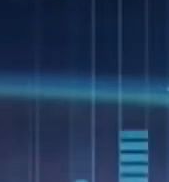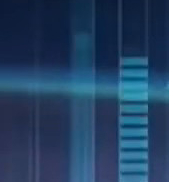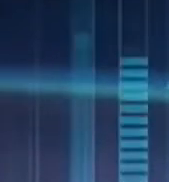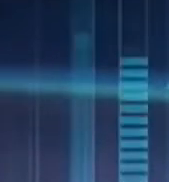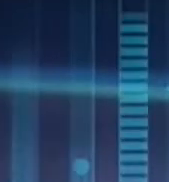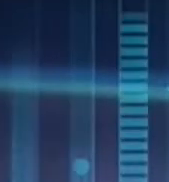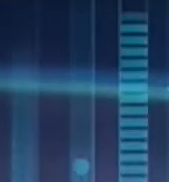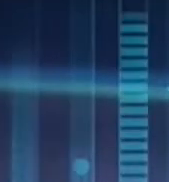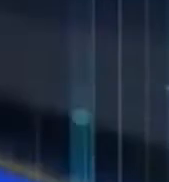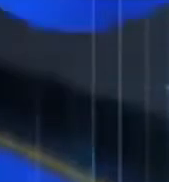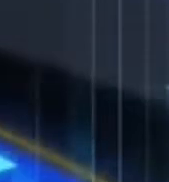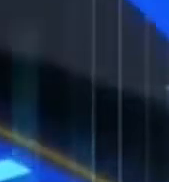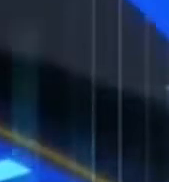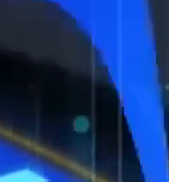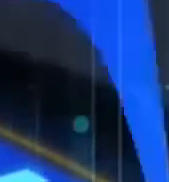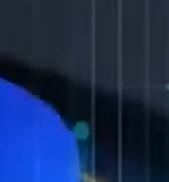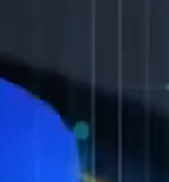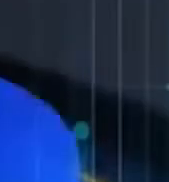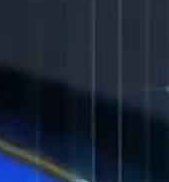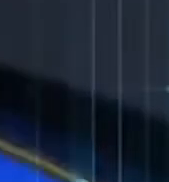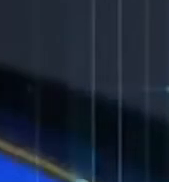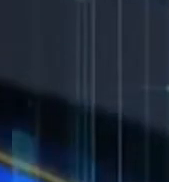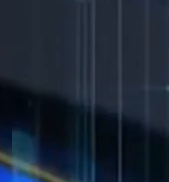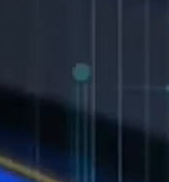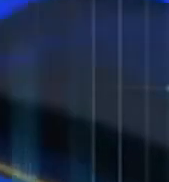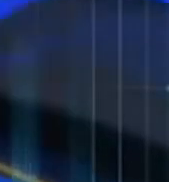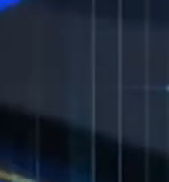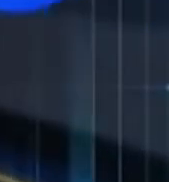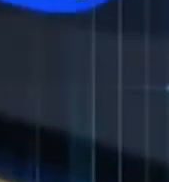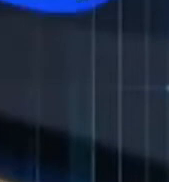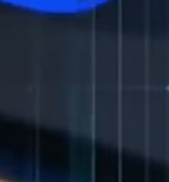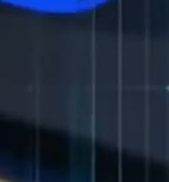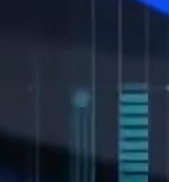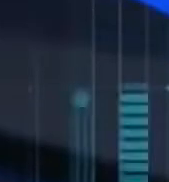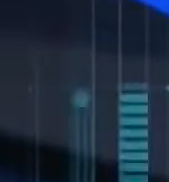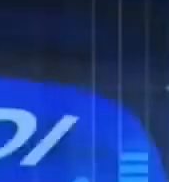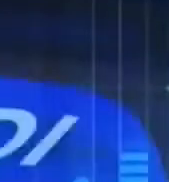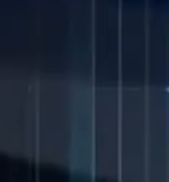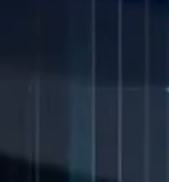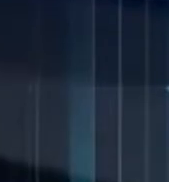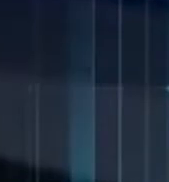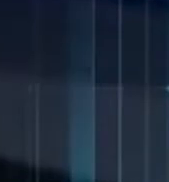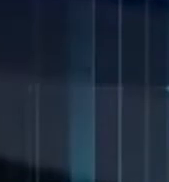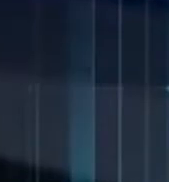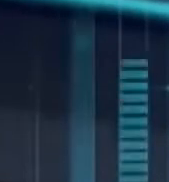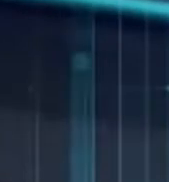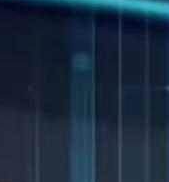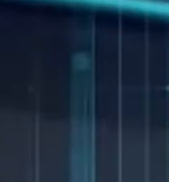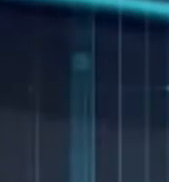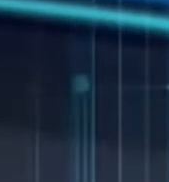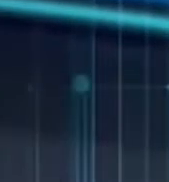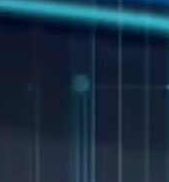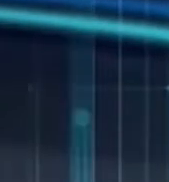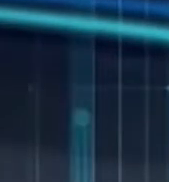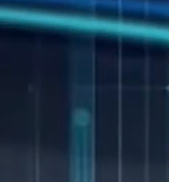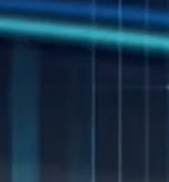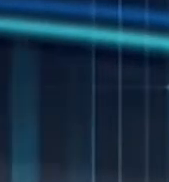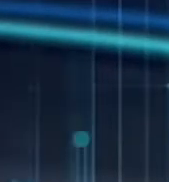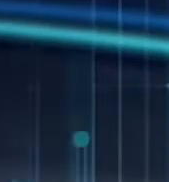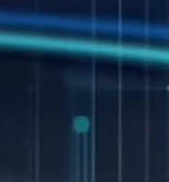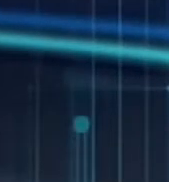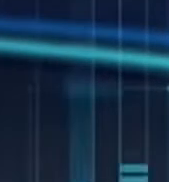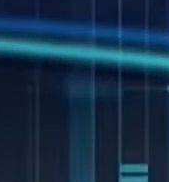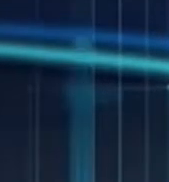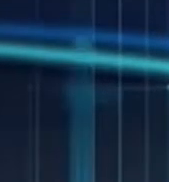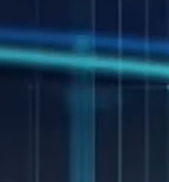159. Ayo semuanya, dukung migrasi TV digital. Bersih gambarnya, jernih